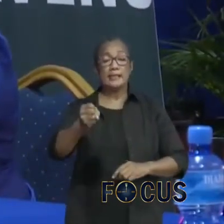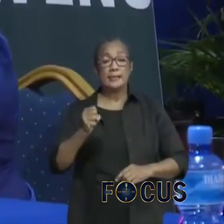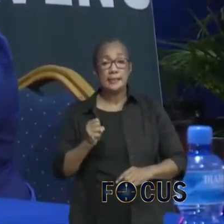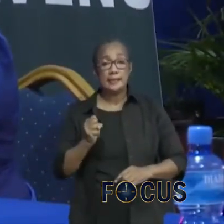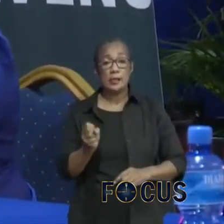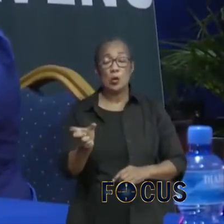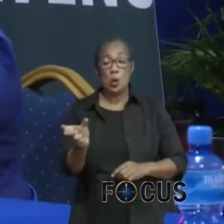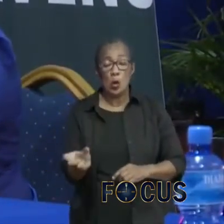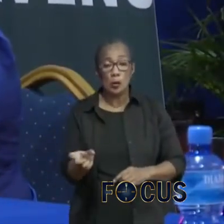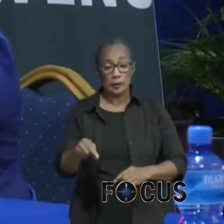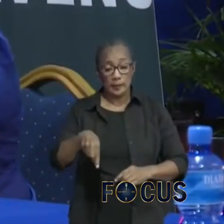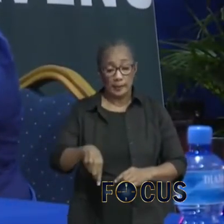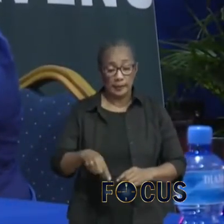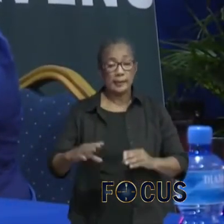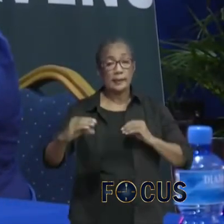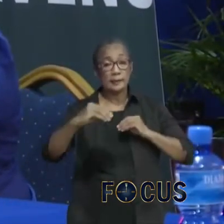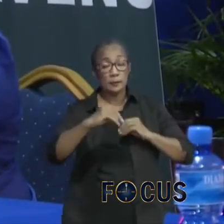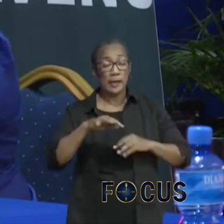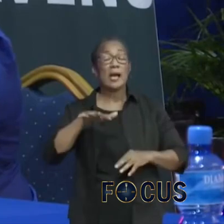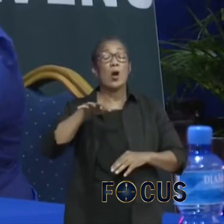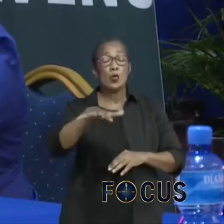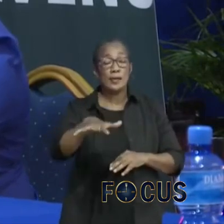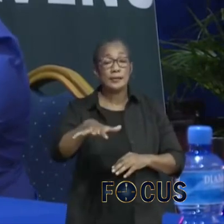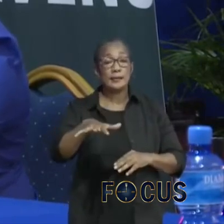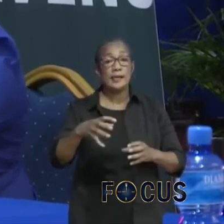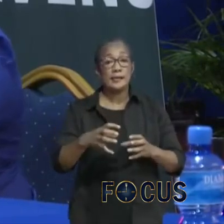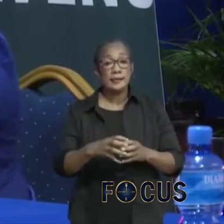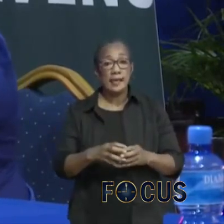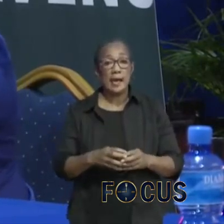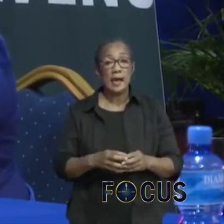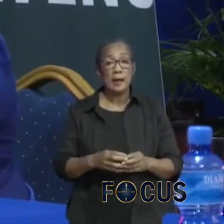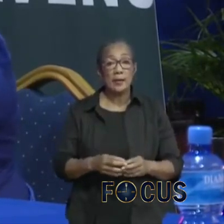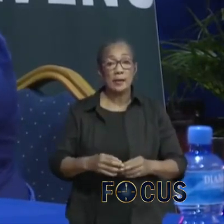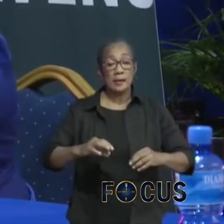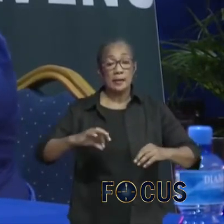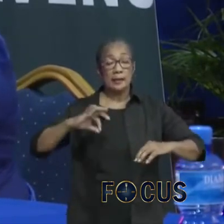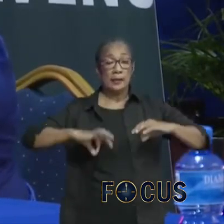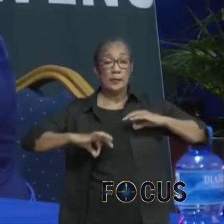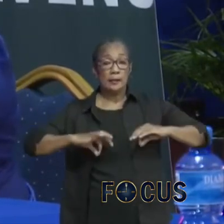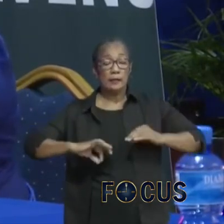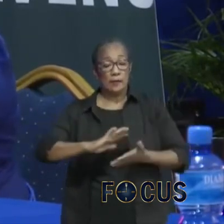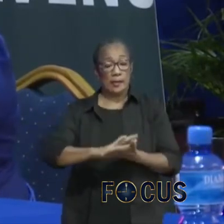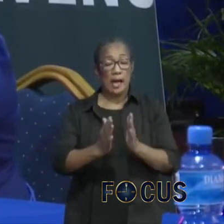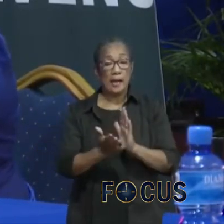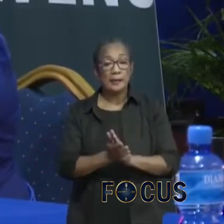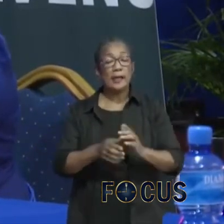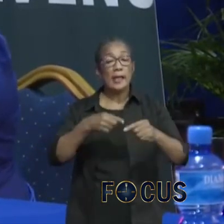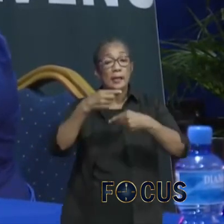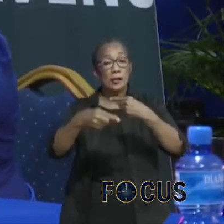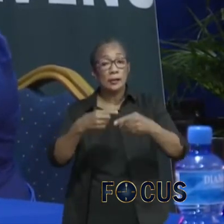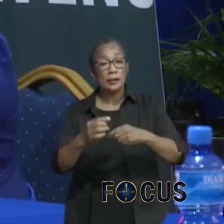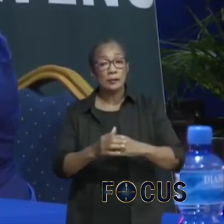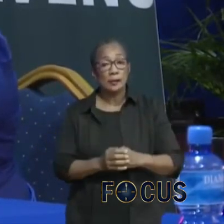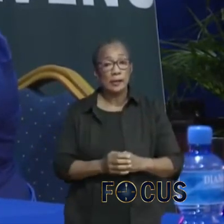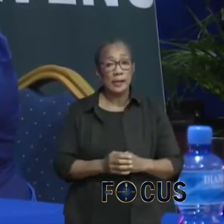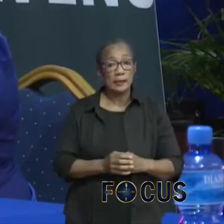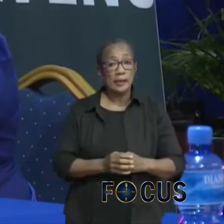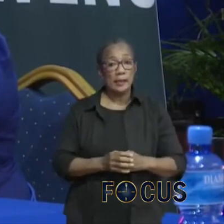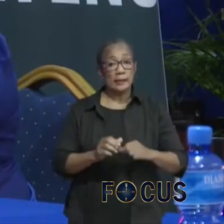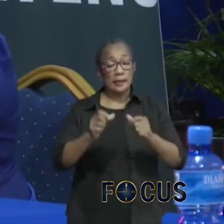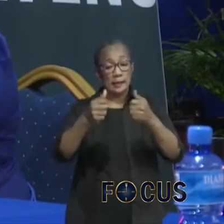casinohouders. Bij dit gesprek waren aanwezig virtueel de minister van Handel en Industrie, de Gaming